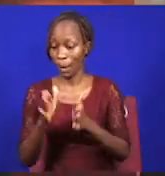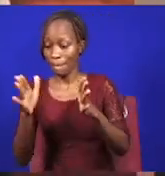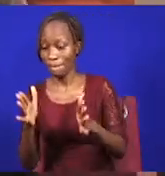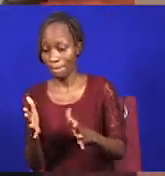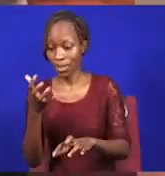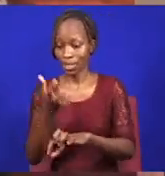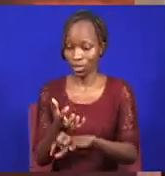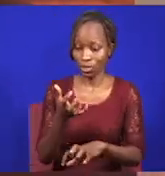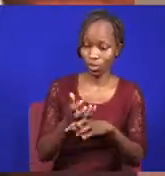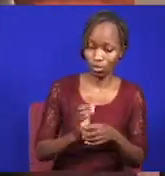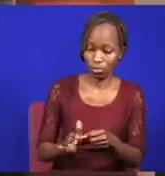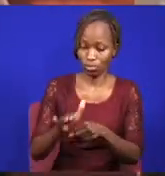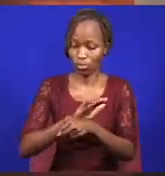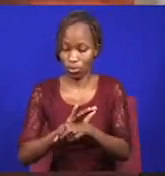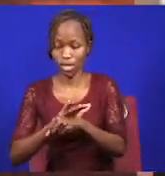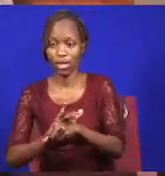likabingirishwa